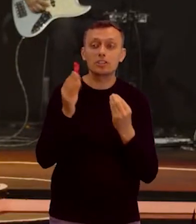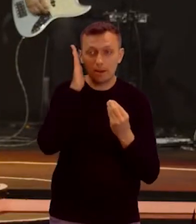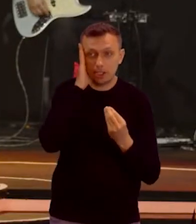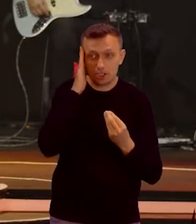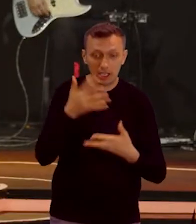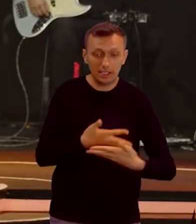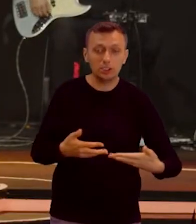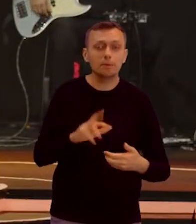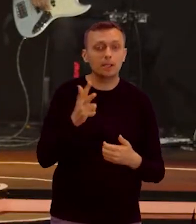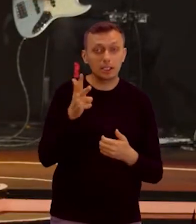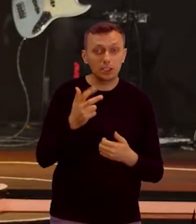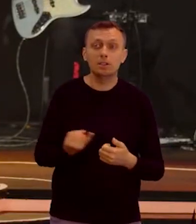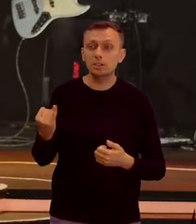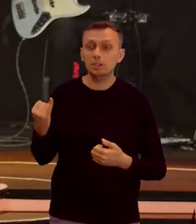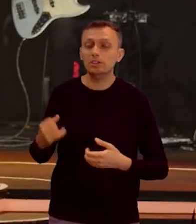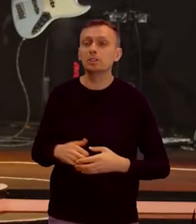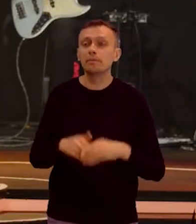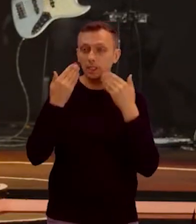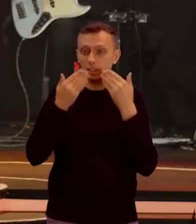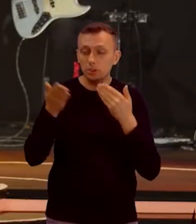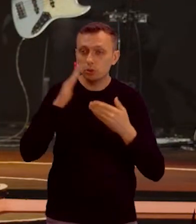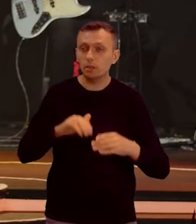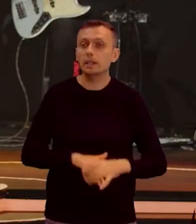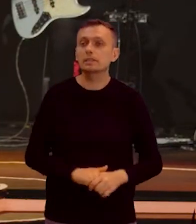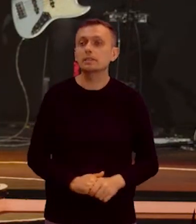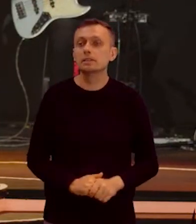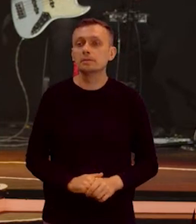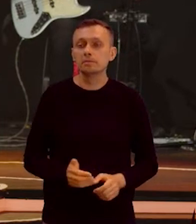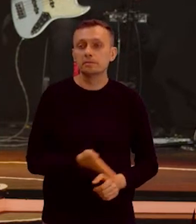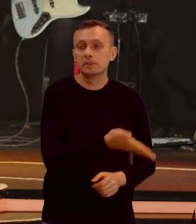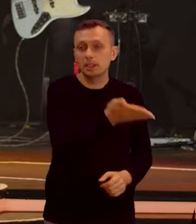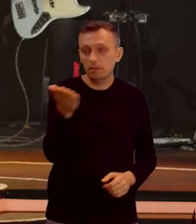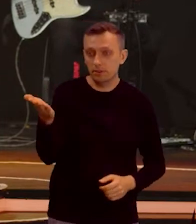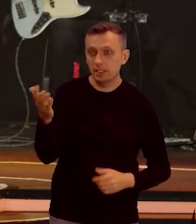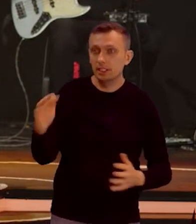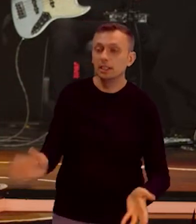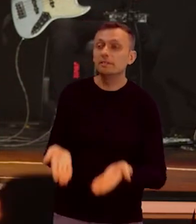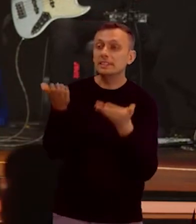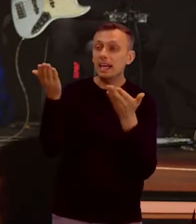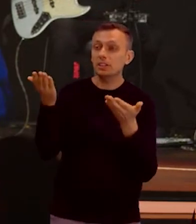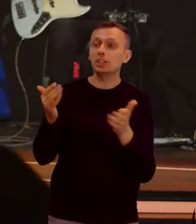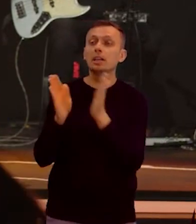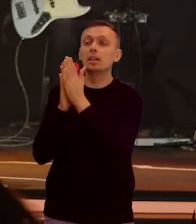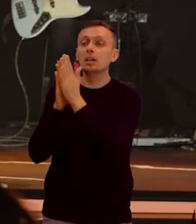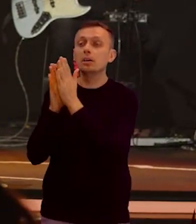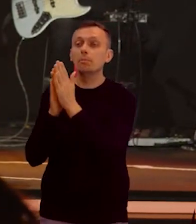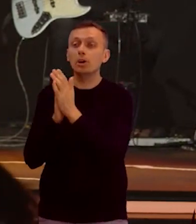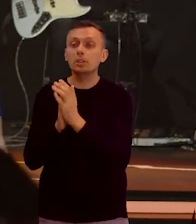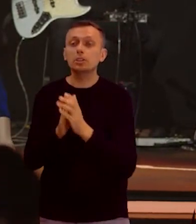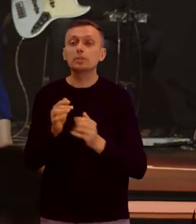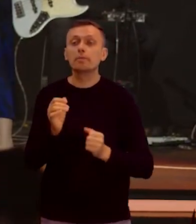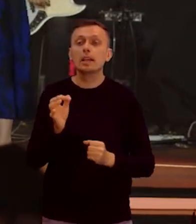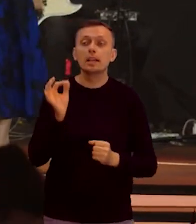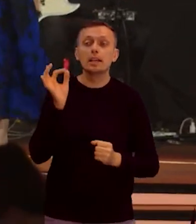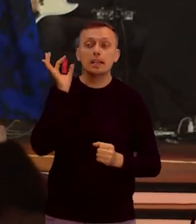Dziękujemy bardzo. To, słuchajcie, powstańmy, pomodlimy się i o panią Katarzynę i o te programy, bo to